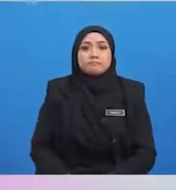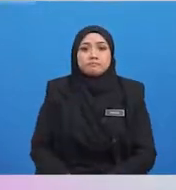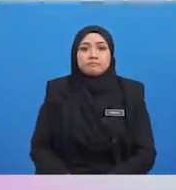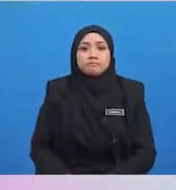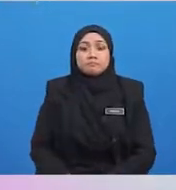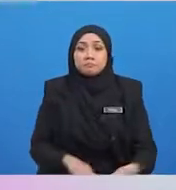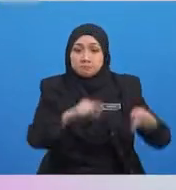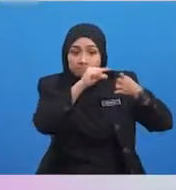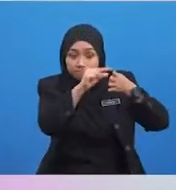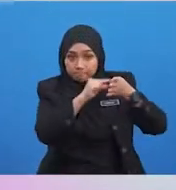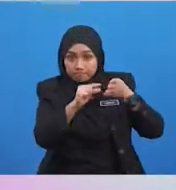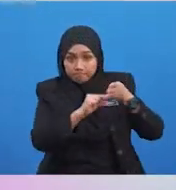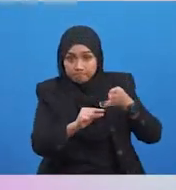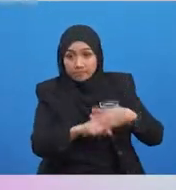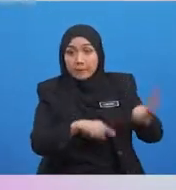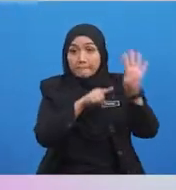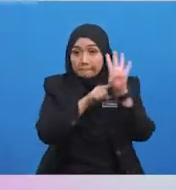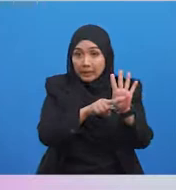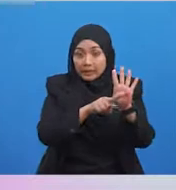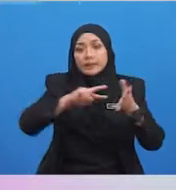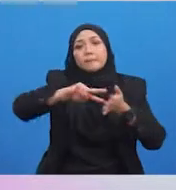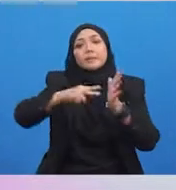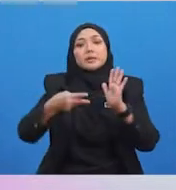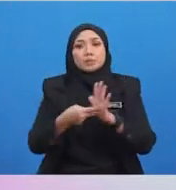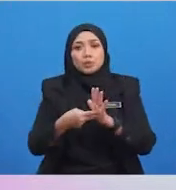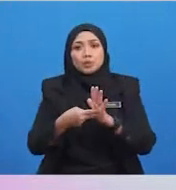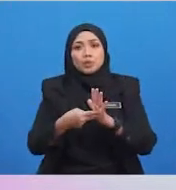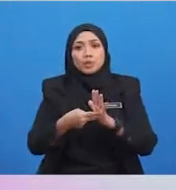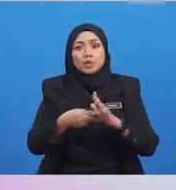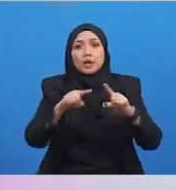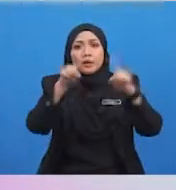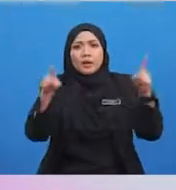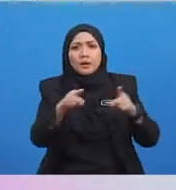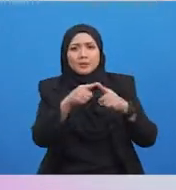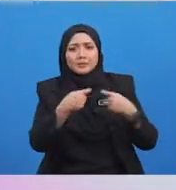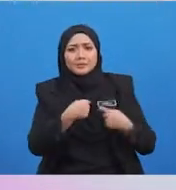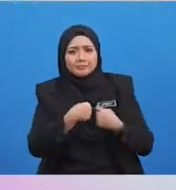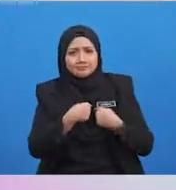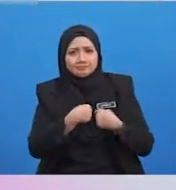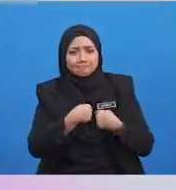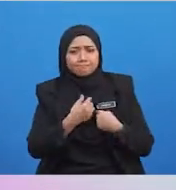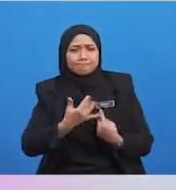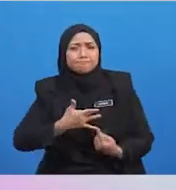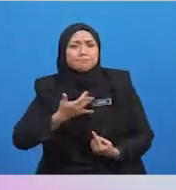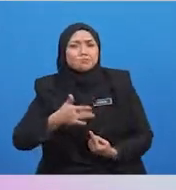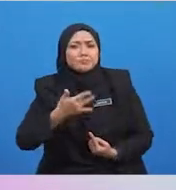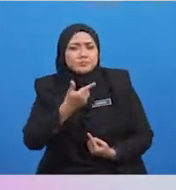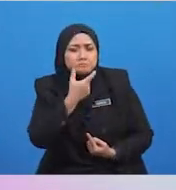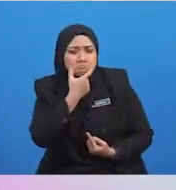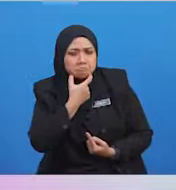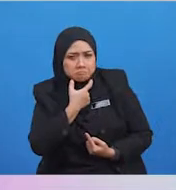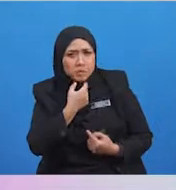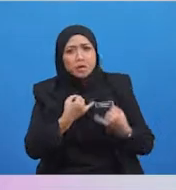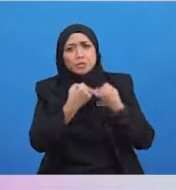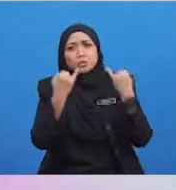Manakala rangkap keempat bermaksud hati penyajak berasa sedih dan